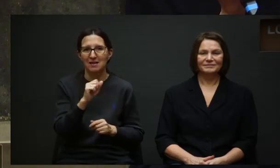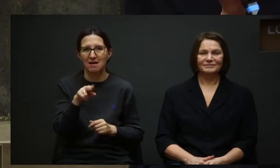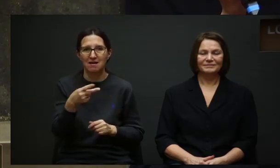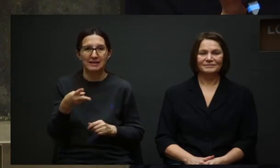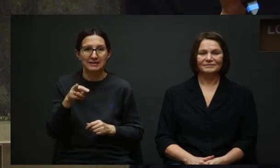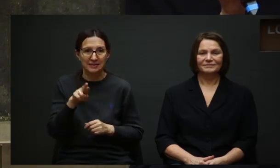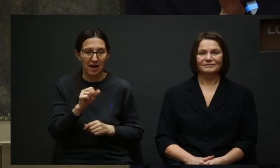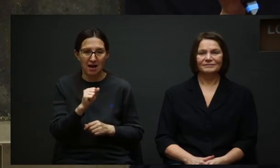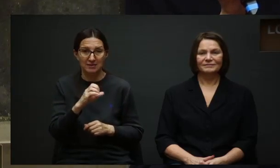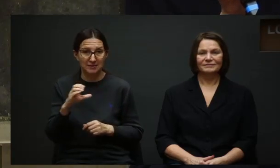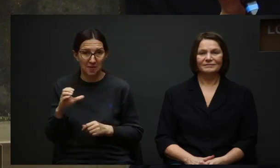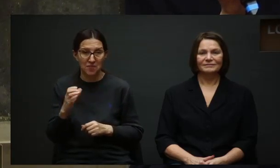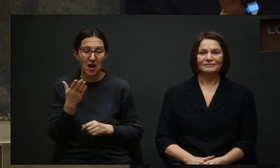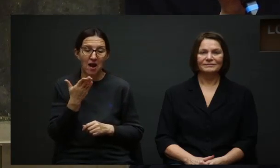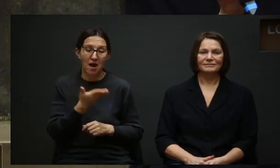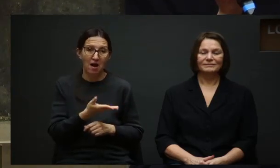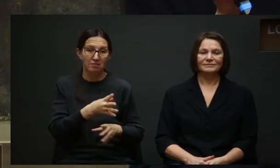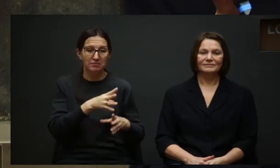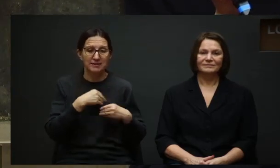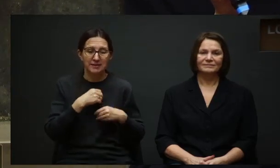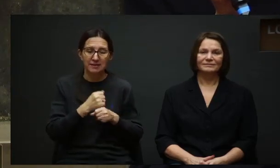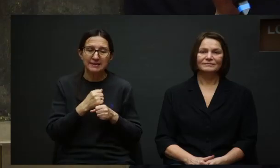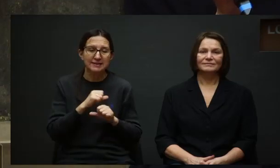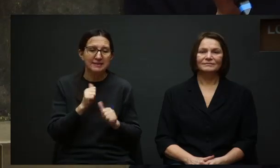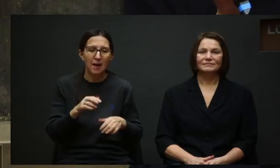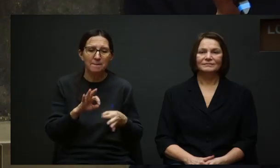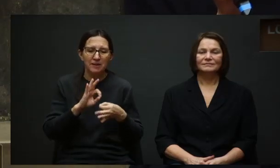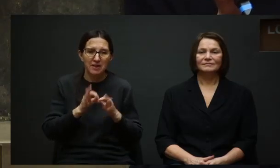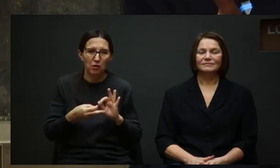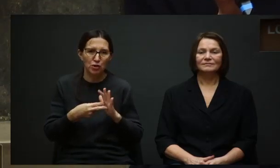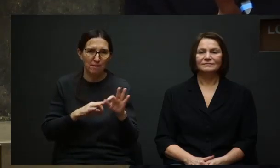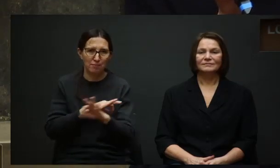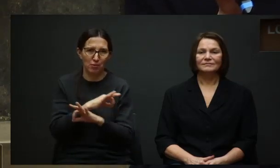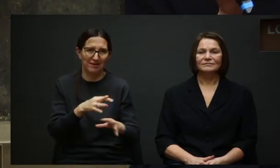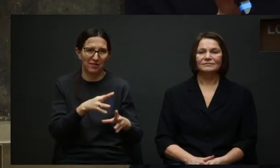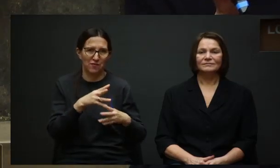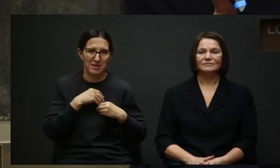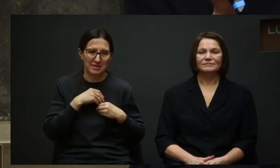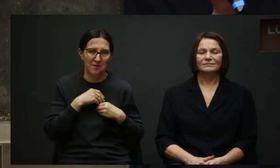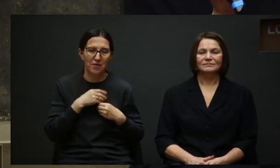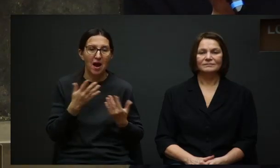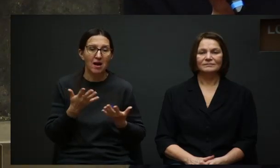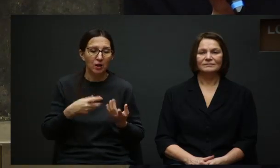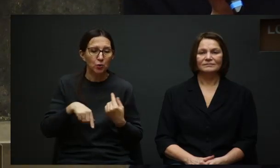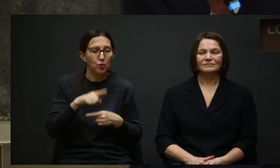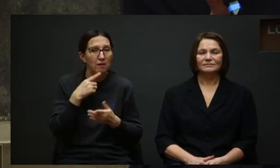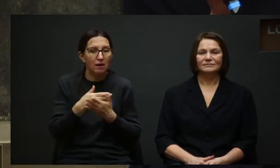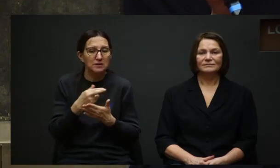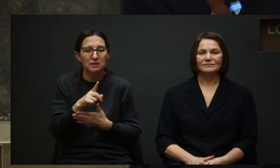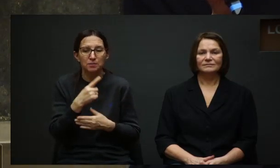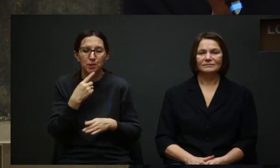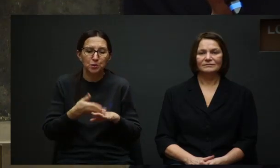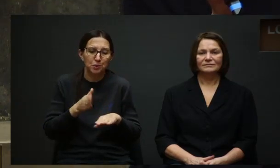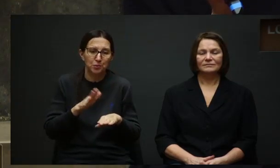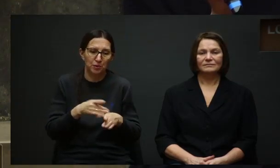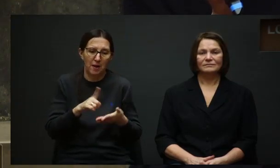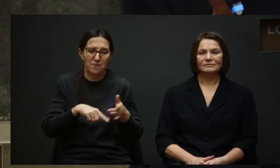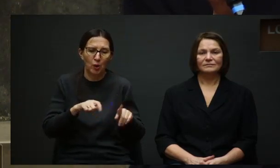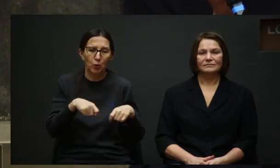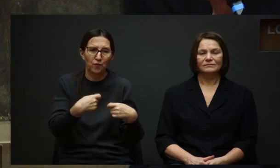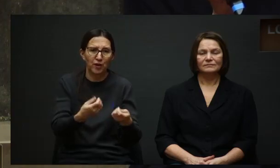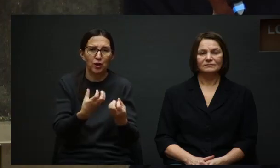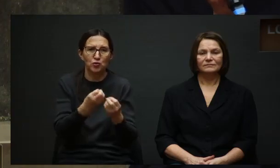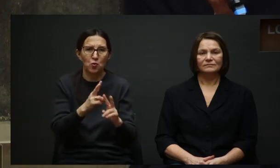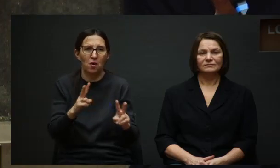Асов, которыми делали наши самые сложные проекты вместе, которые, казалось бы, трудно доверить кому-то